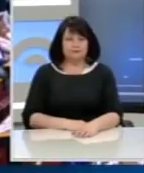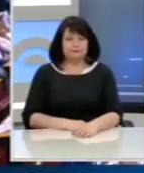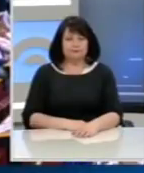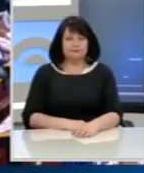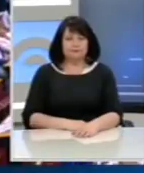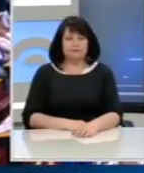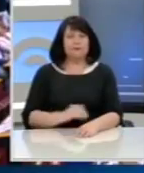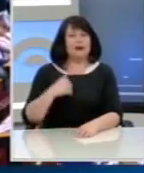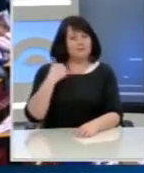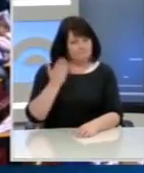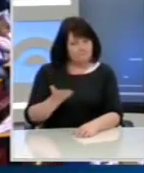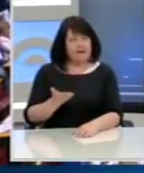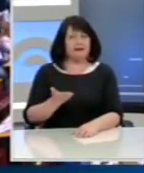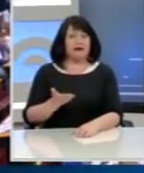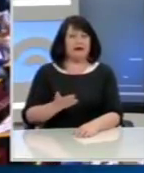Αμέσως μετά.